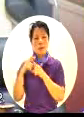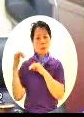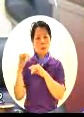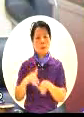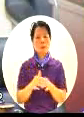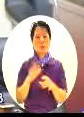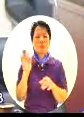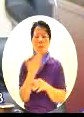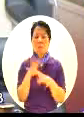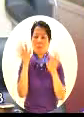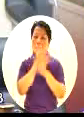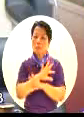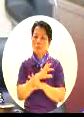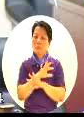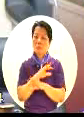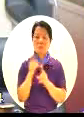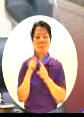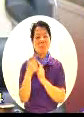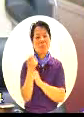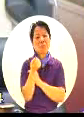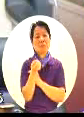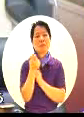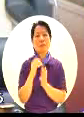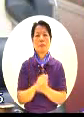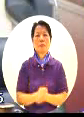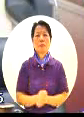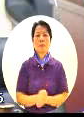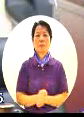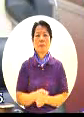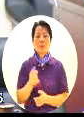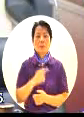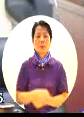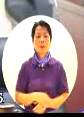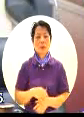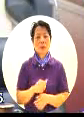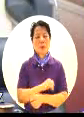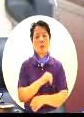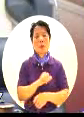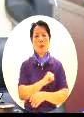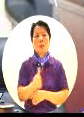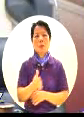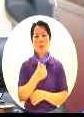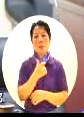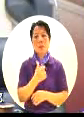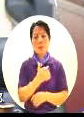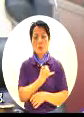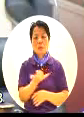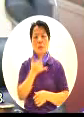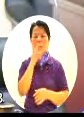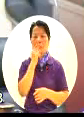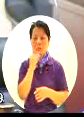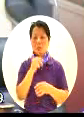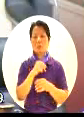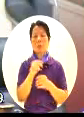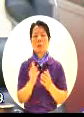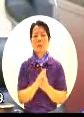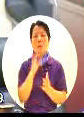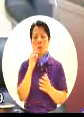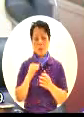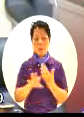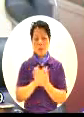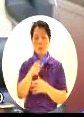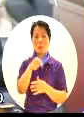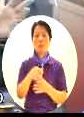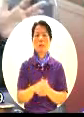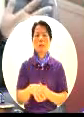是暗时有人无，少之又少除了礼拜五、礼拜六、礼拜天以外了所以我也刚刚讲博沃特区的部